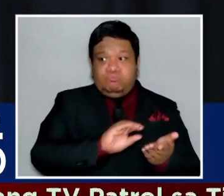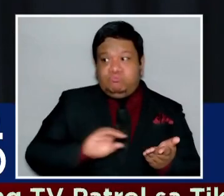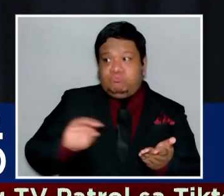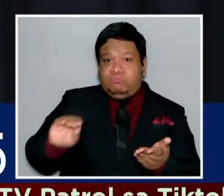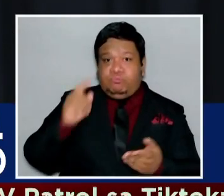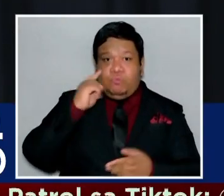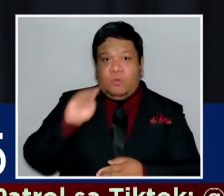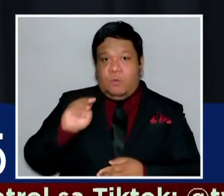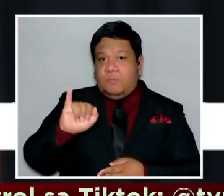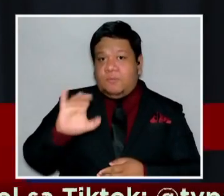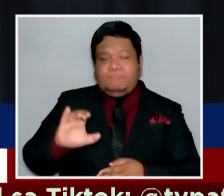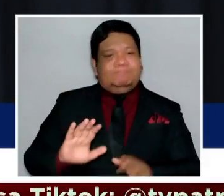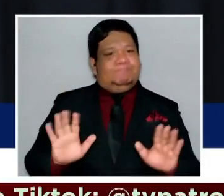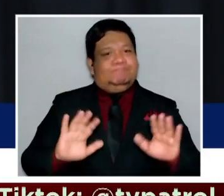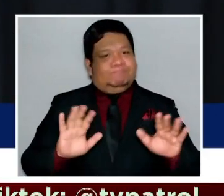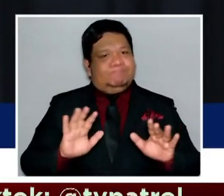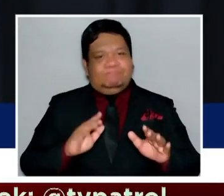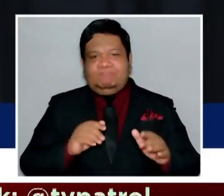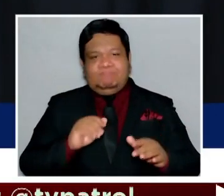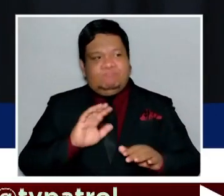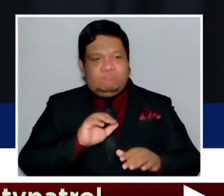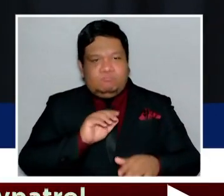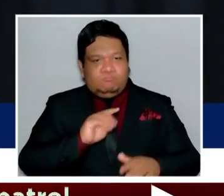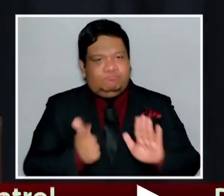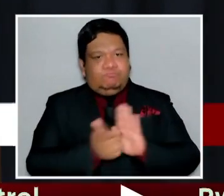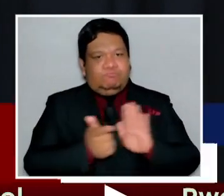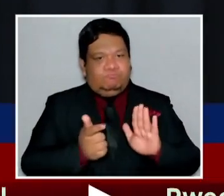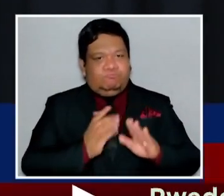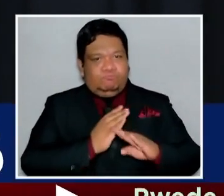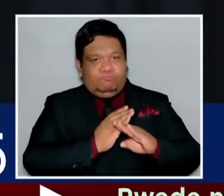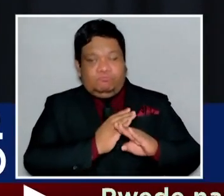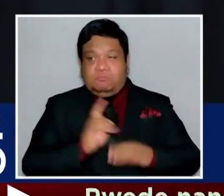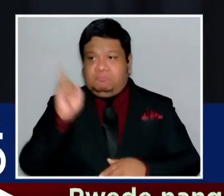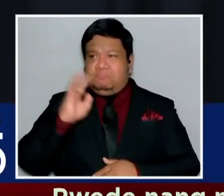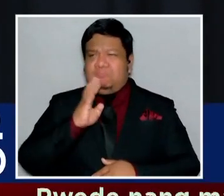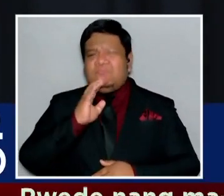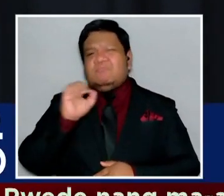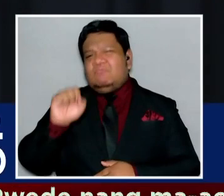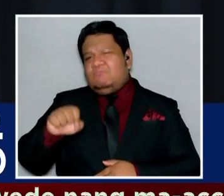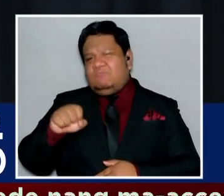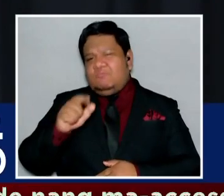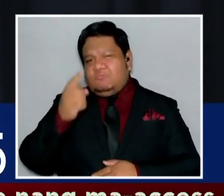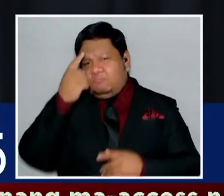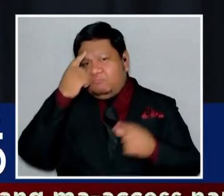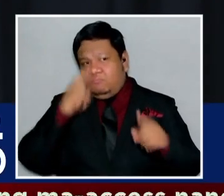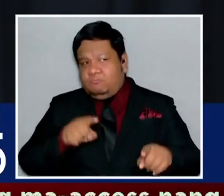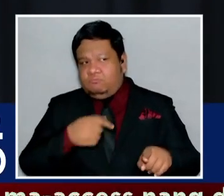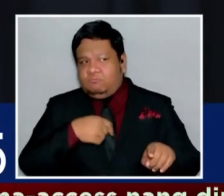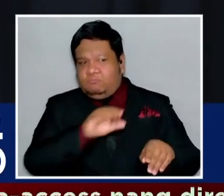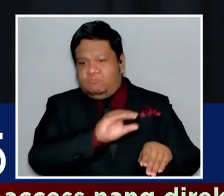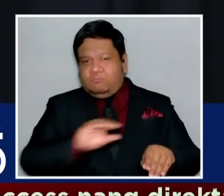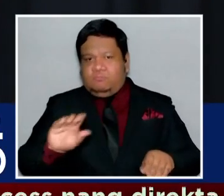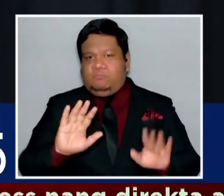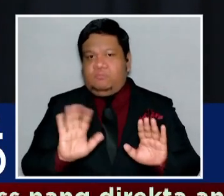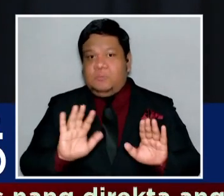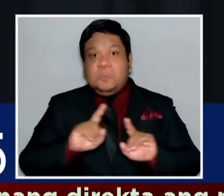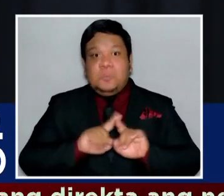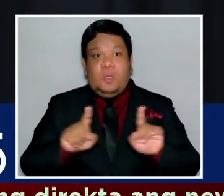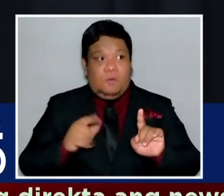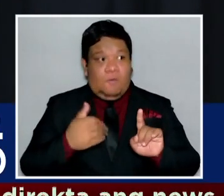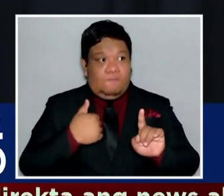na, support ako dyan dahil wala na yung GSIS at SSS. Pero ngayon, meron palang isang probisyon doon sa